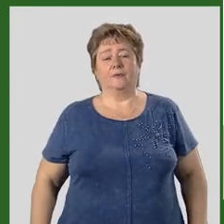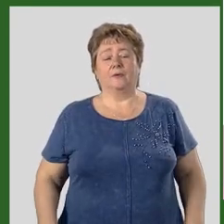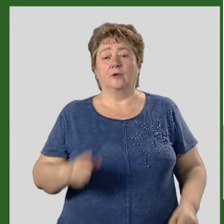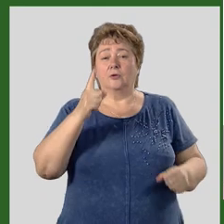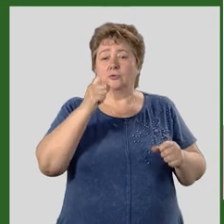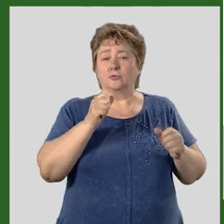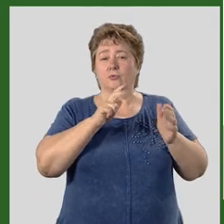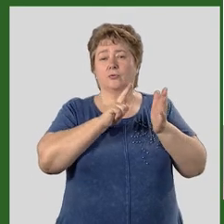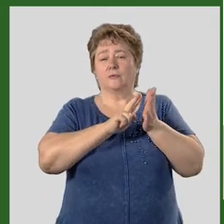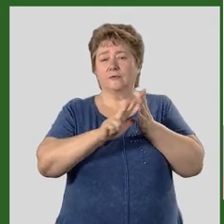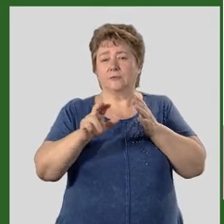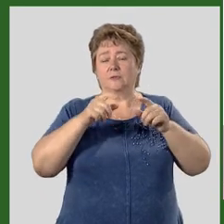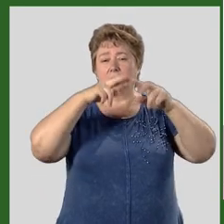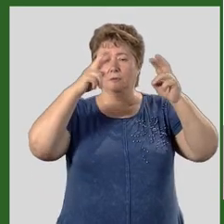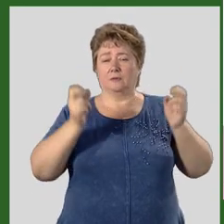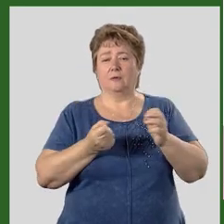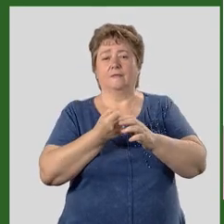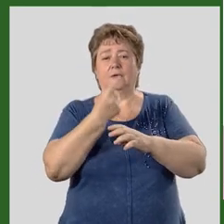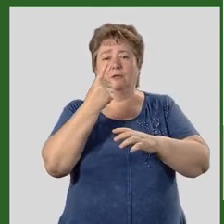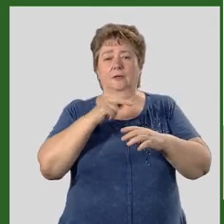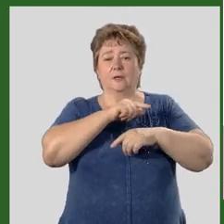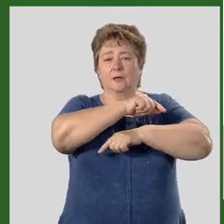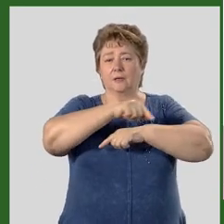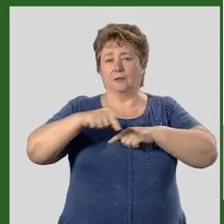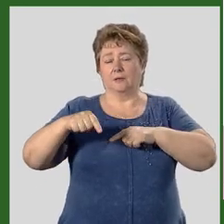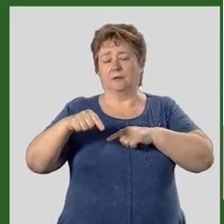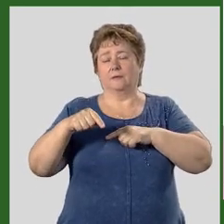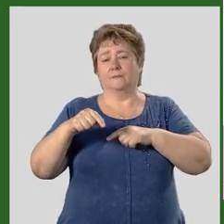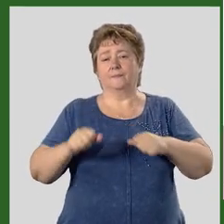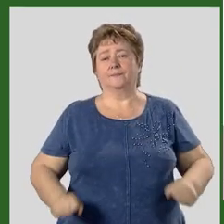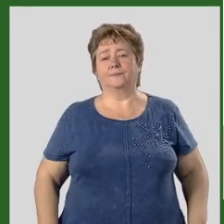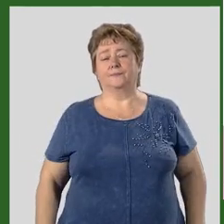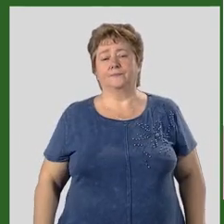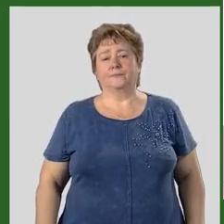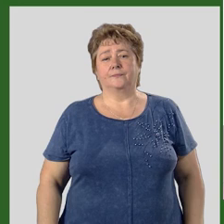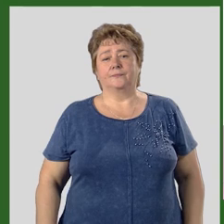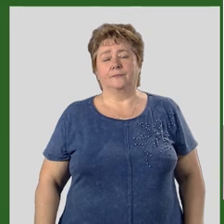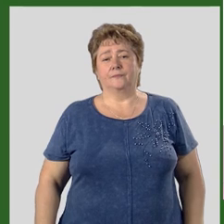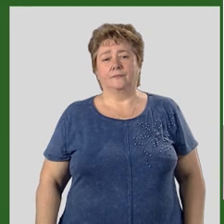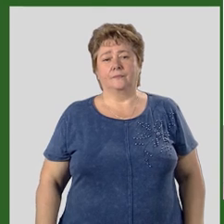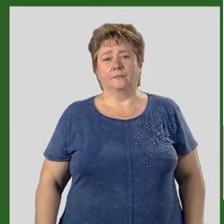180-й меридиан является линией